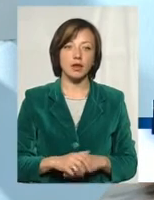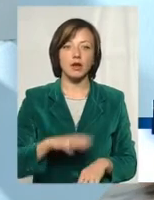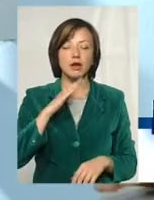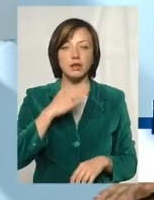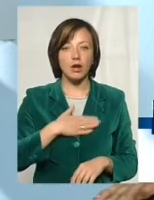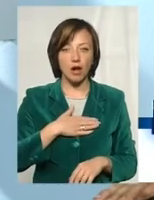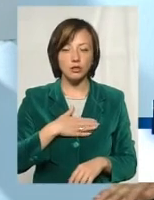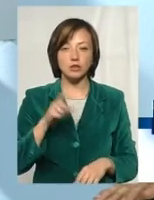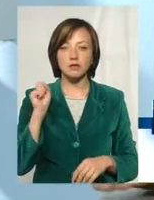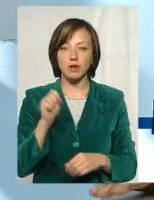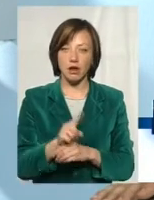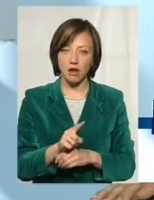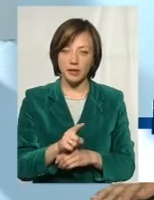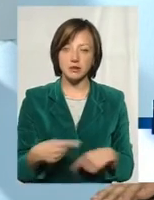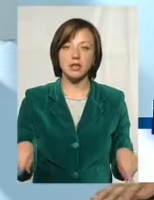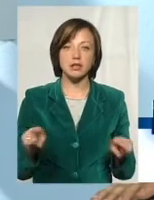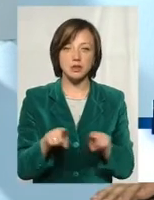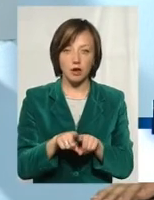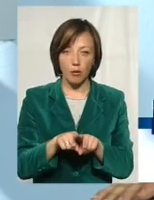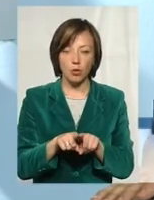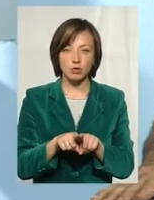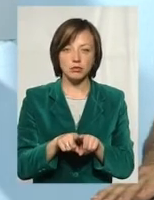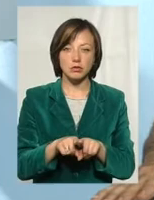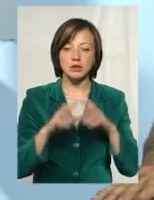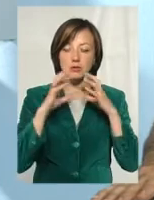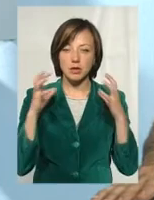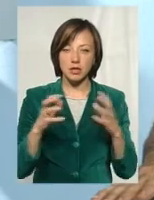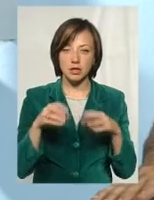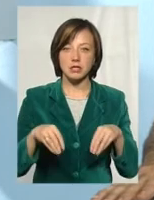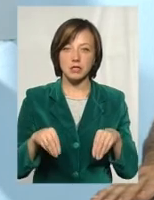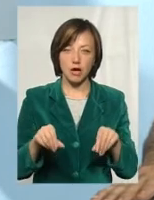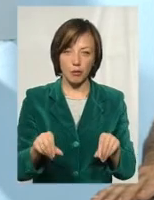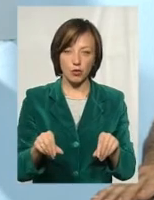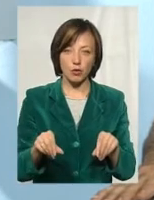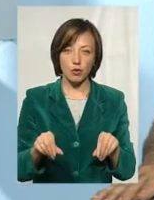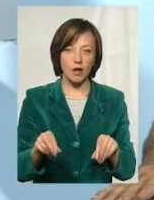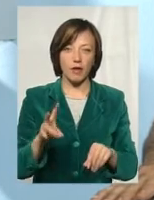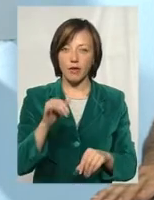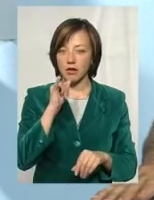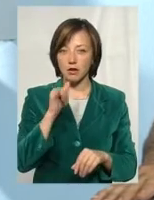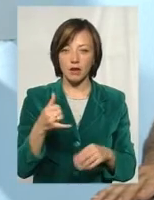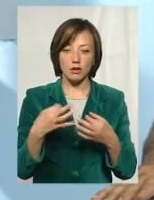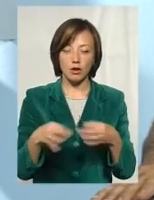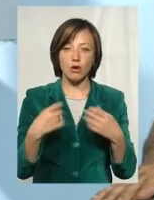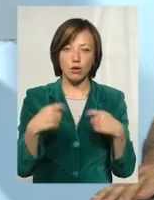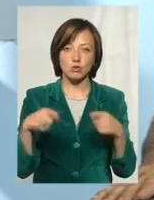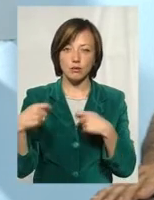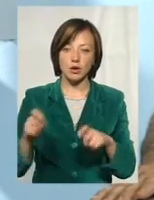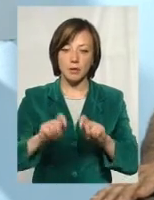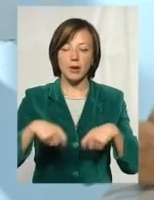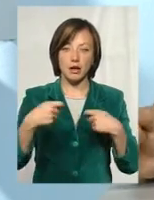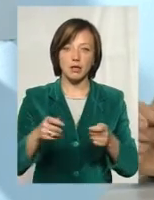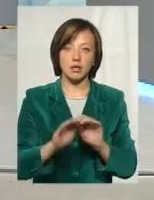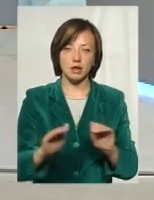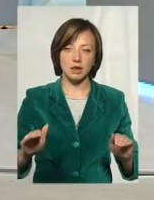Наше завдання, так само наш обов'язок – зберегти землю, не дати її розпродати і передати нашим